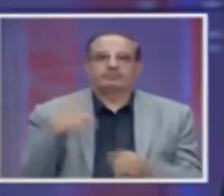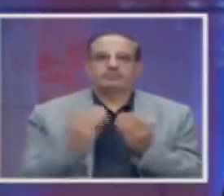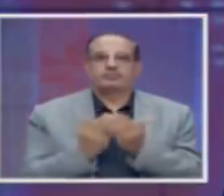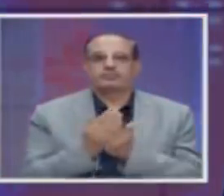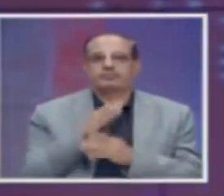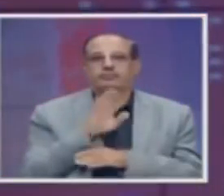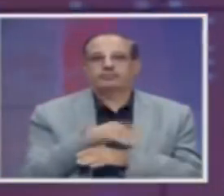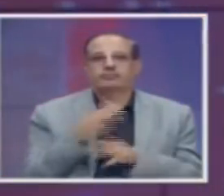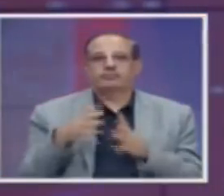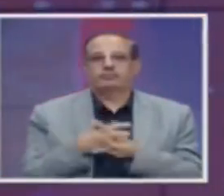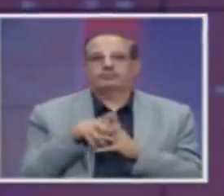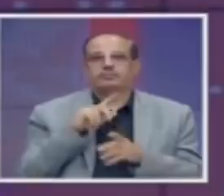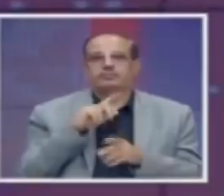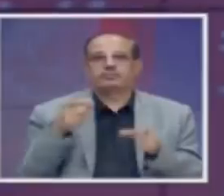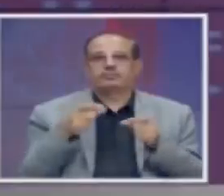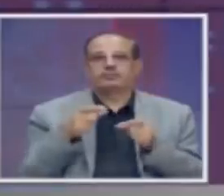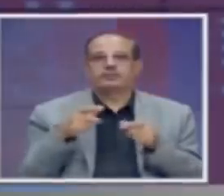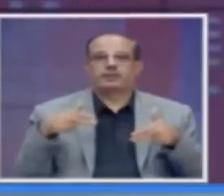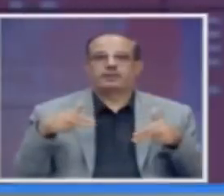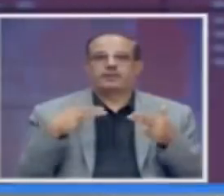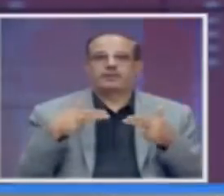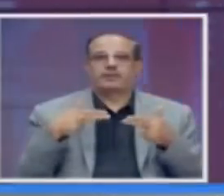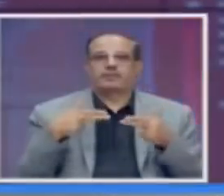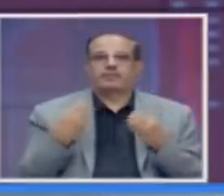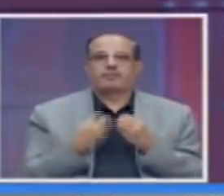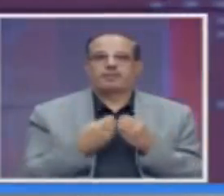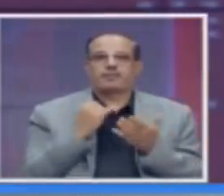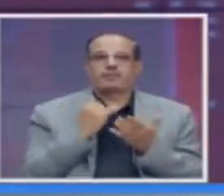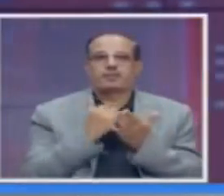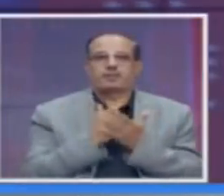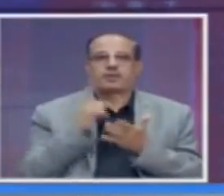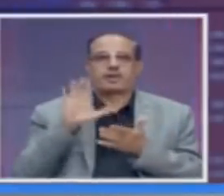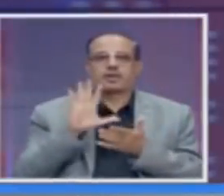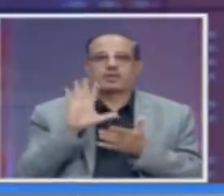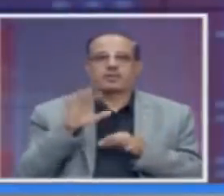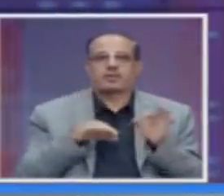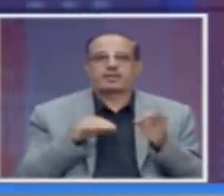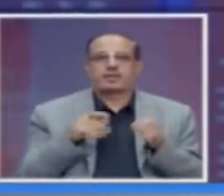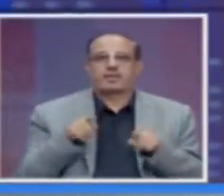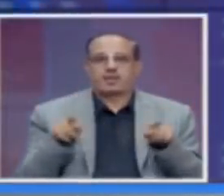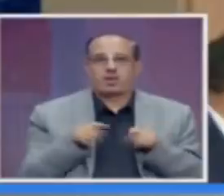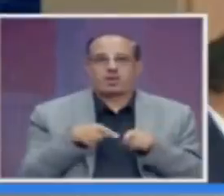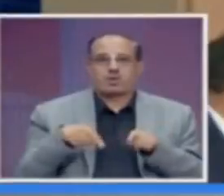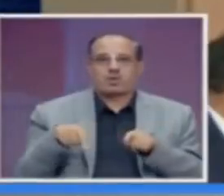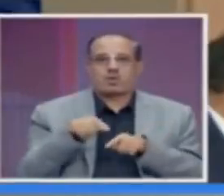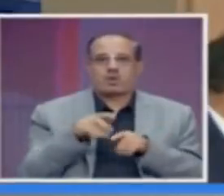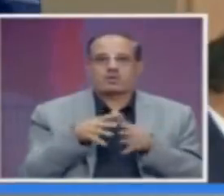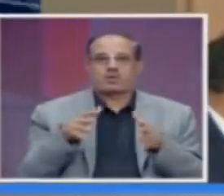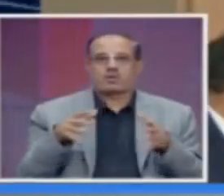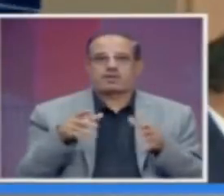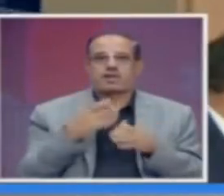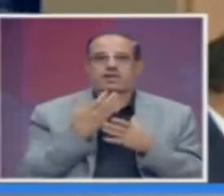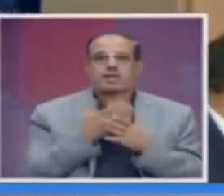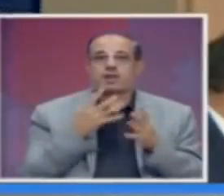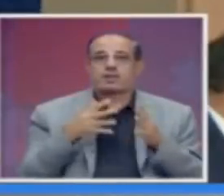عقد وزراء الخارجية والتخطيط والتعاون الدولي اجتماعا عبر الفيديو كونفرنس مع مفوض الاتحاد الأوروبي لسياسة